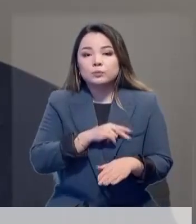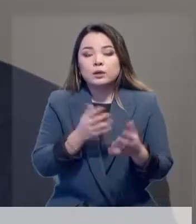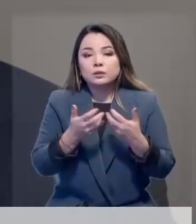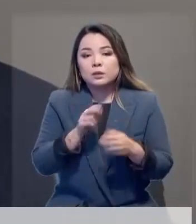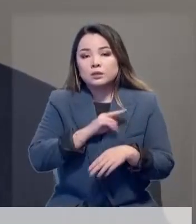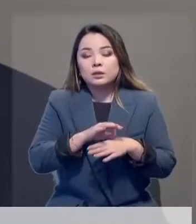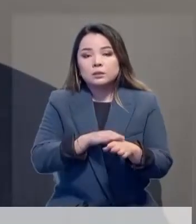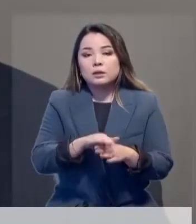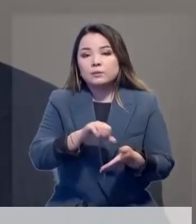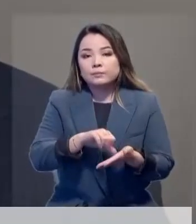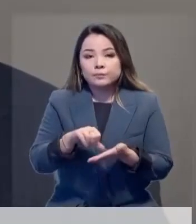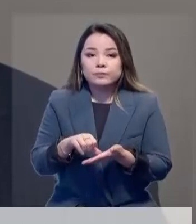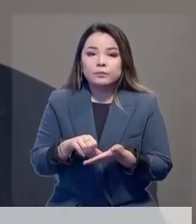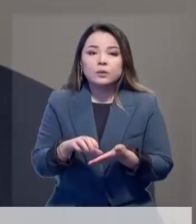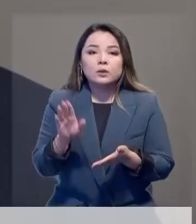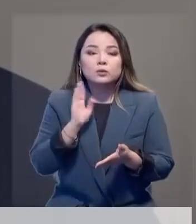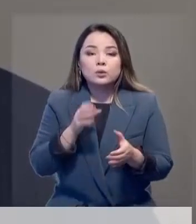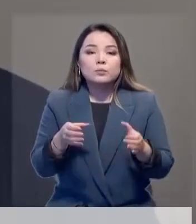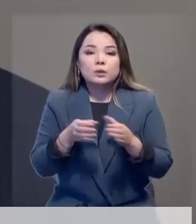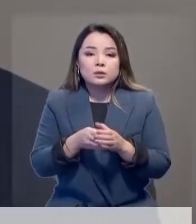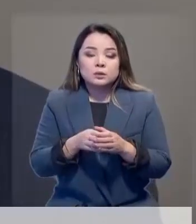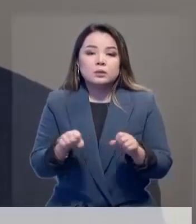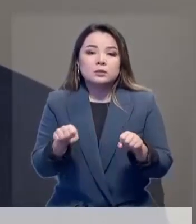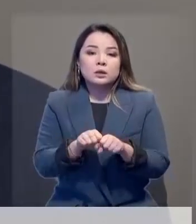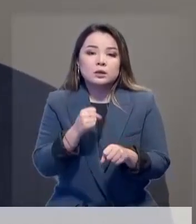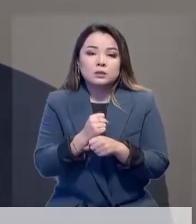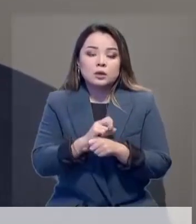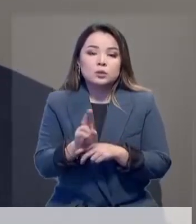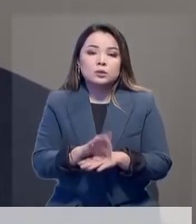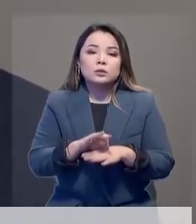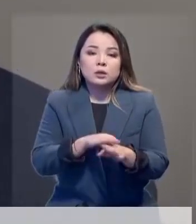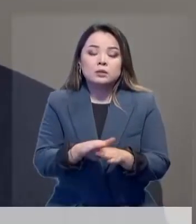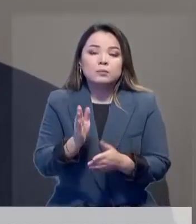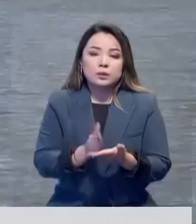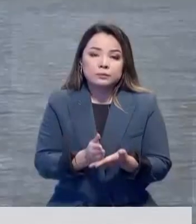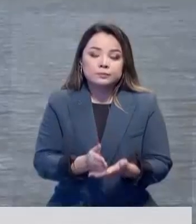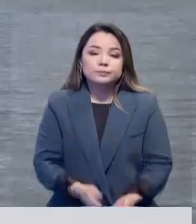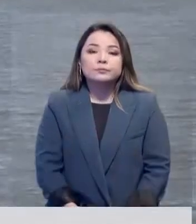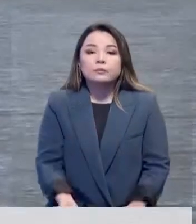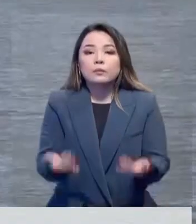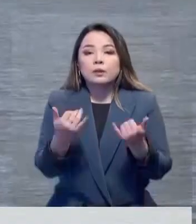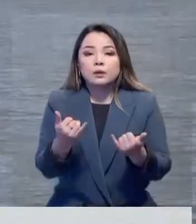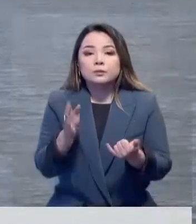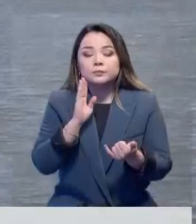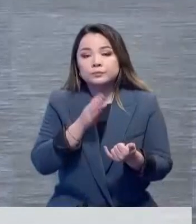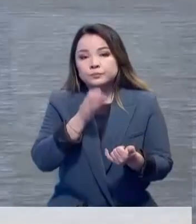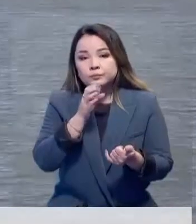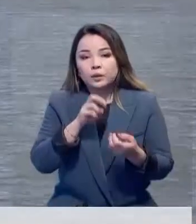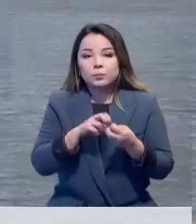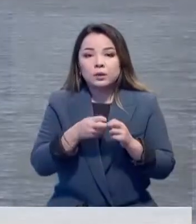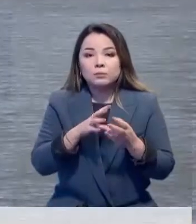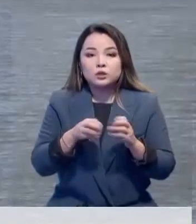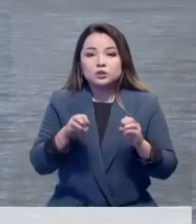тұрған су топтық құбырларын реконструкция жұмыстары отырмыз. Қазір тіршілік нәріне қатысты